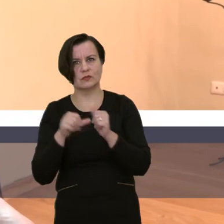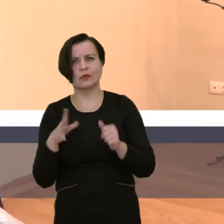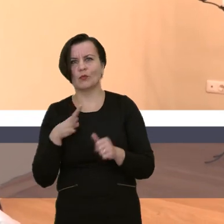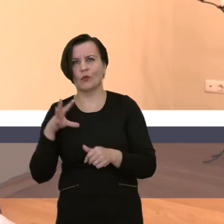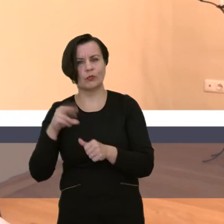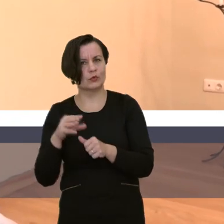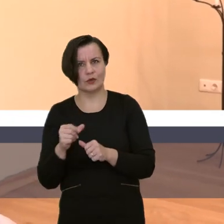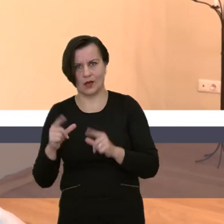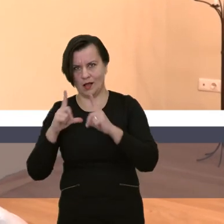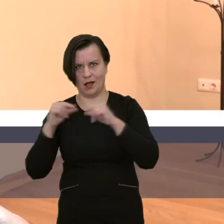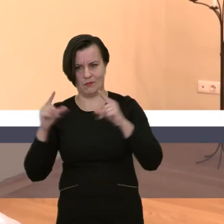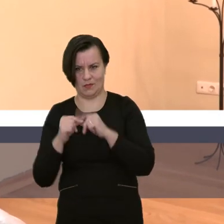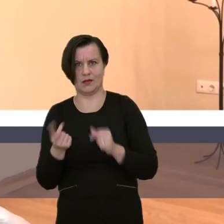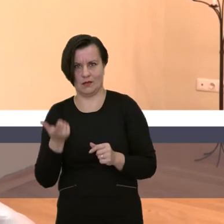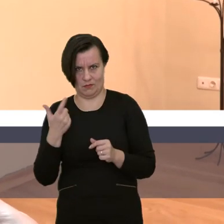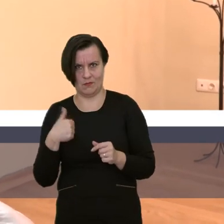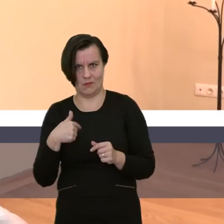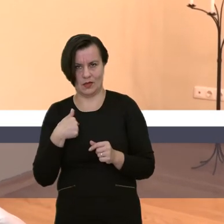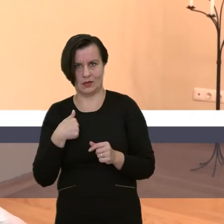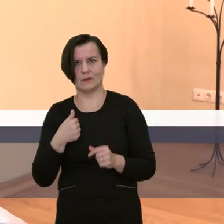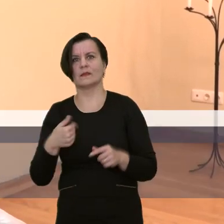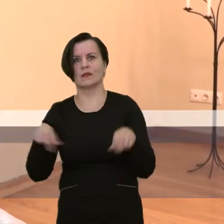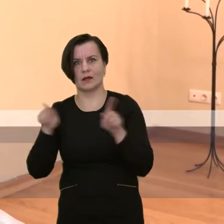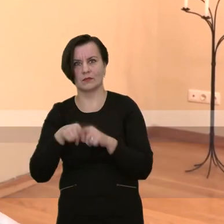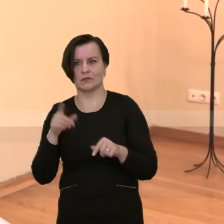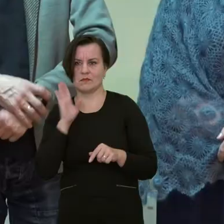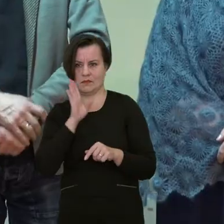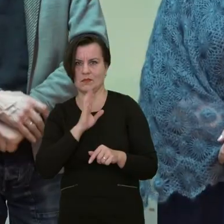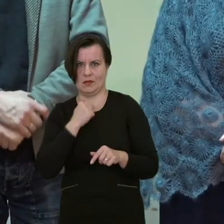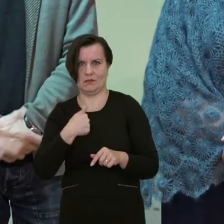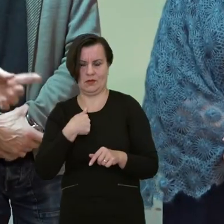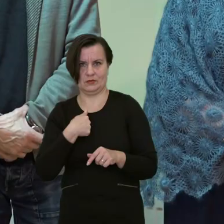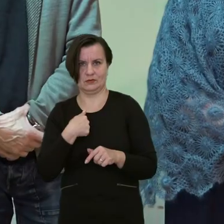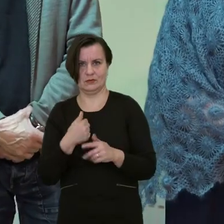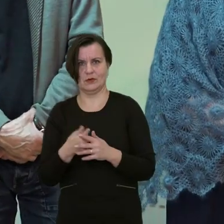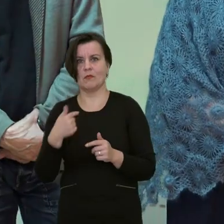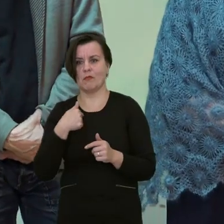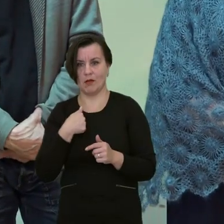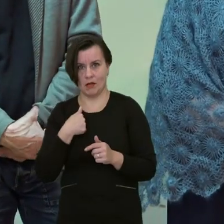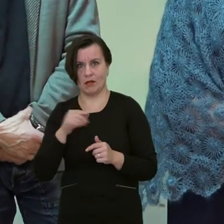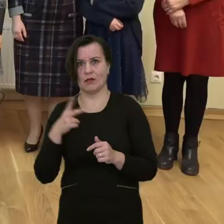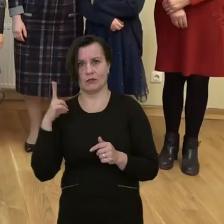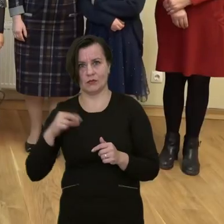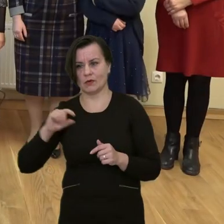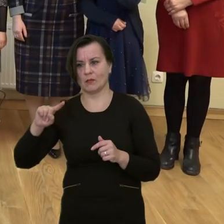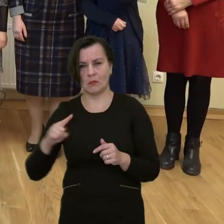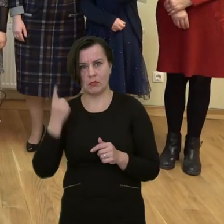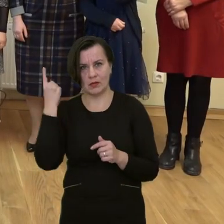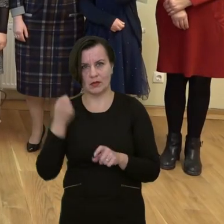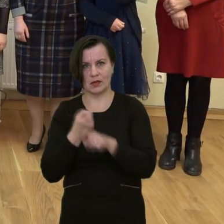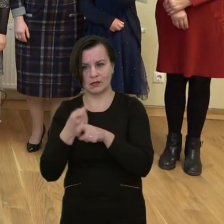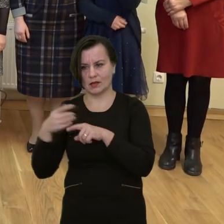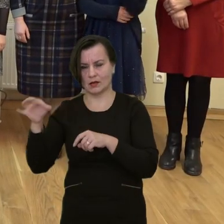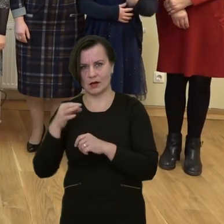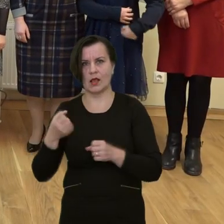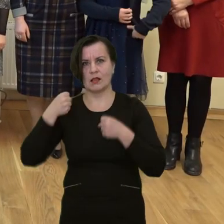turbūt nuostabiausi kaip amatininkiai, kaip mamai, nes mano dukra pirmoji Kėdainių